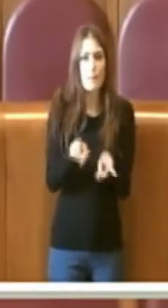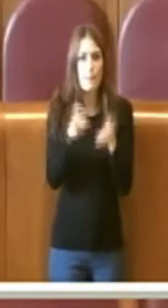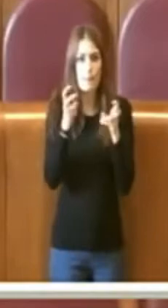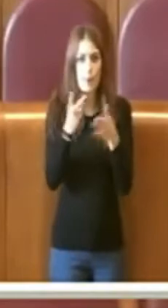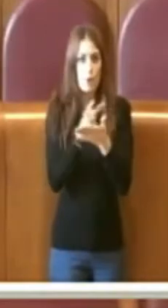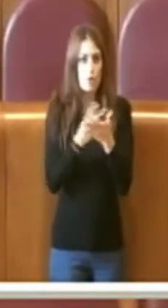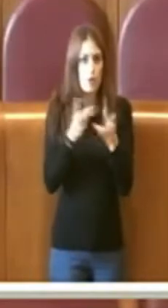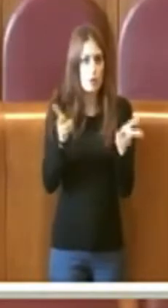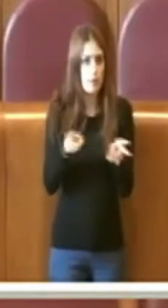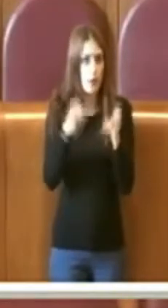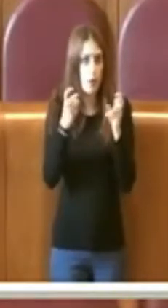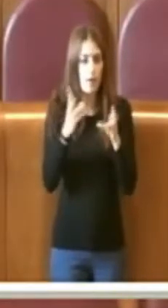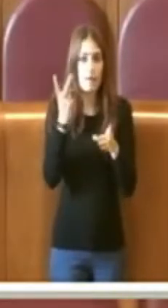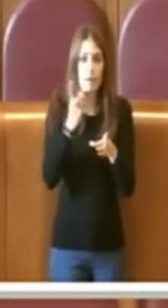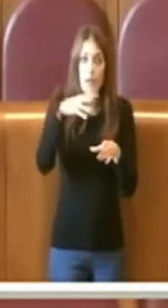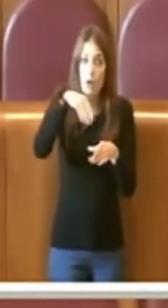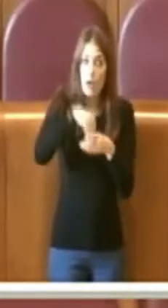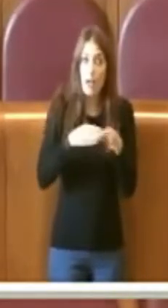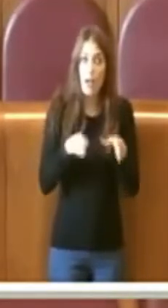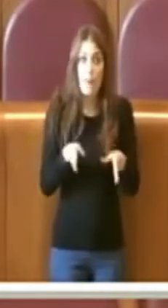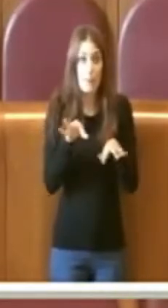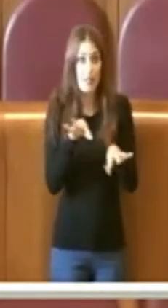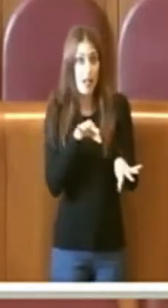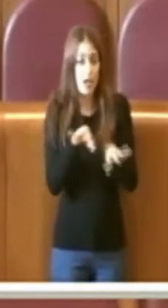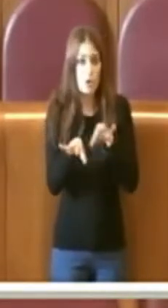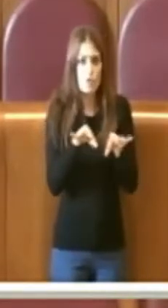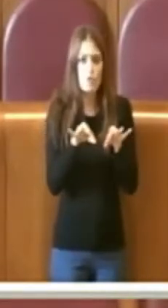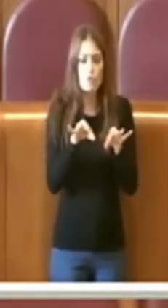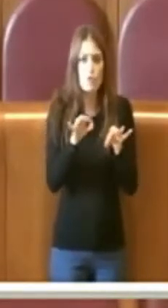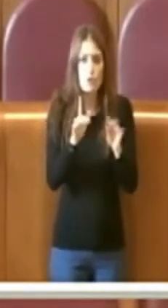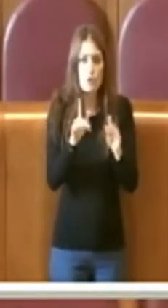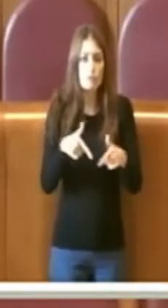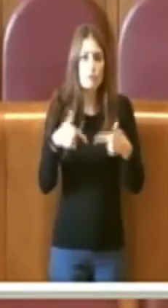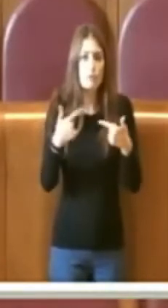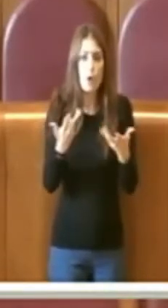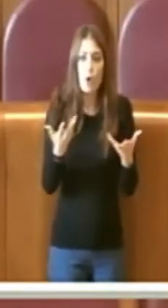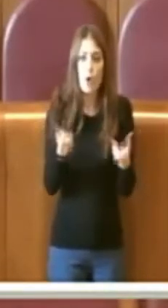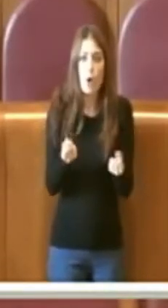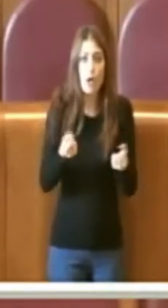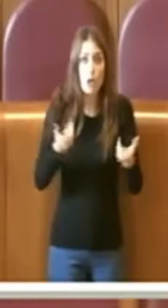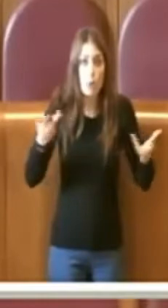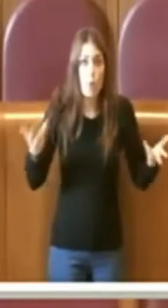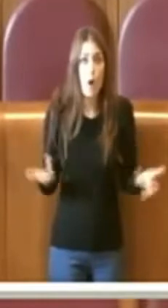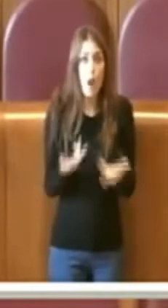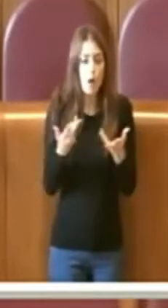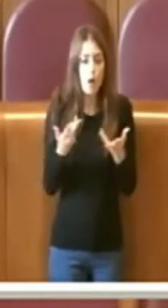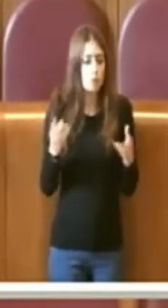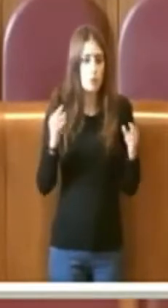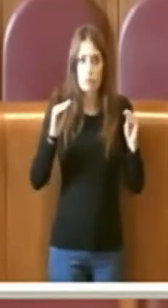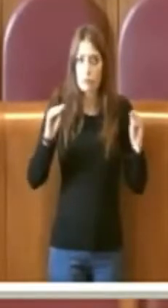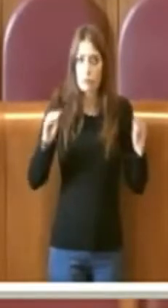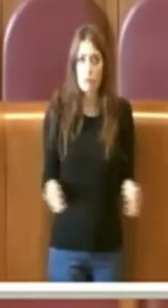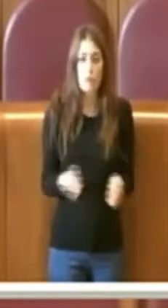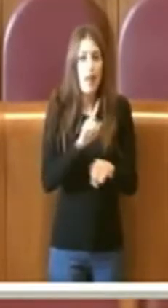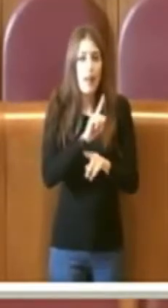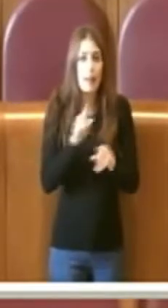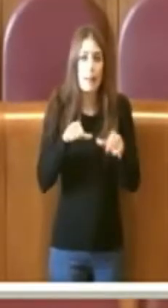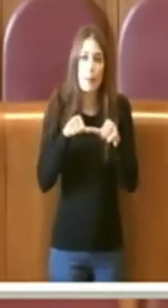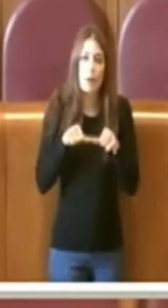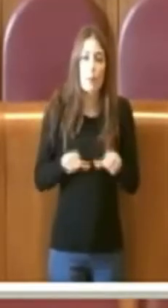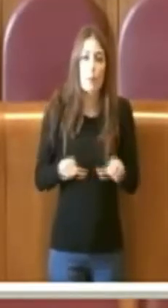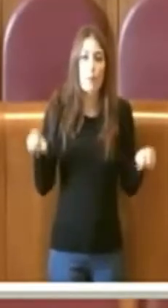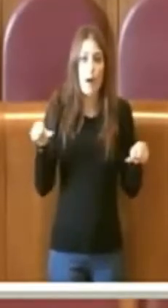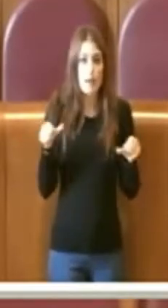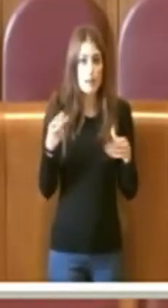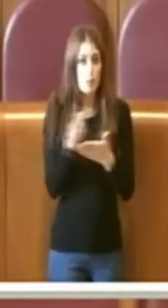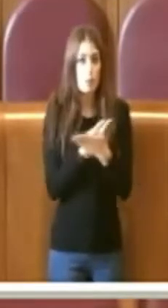fatto all'interno della cabina di regia non ha portato nulla di concreto, non è nemmeno una base di un progetto preliminare, cioè